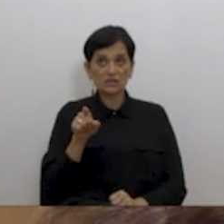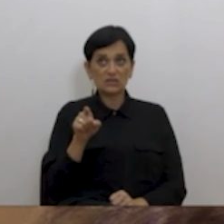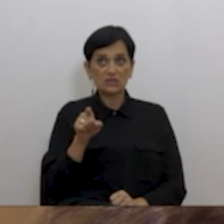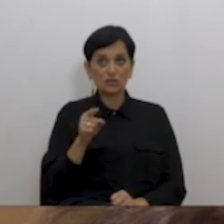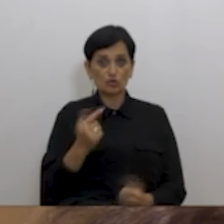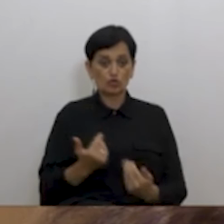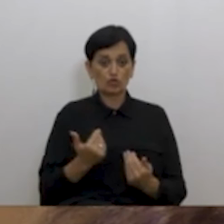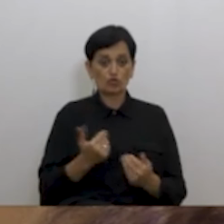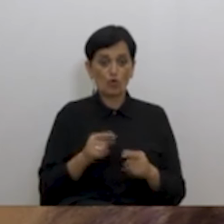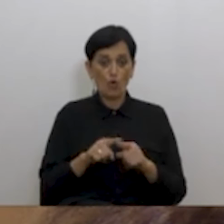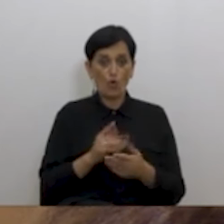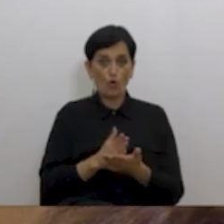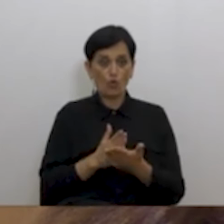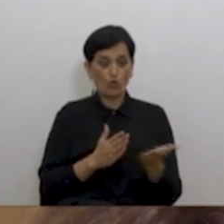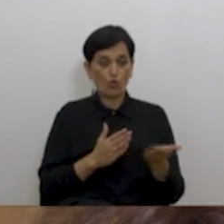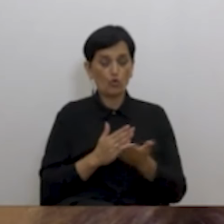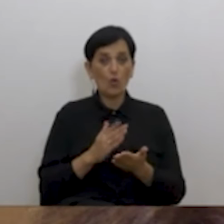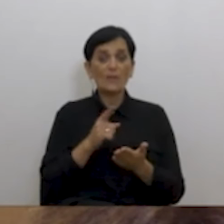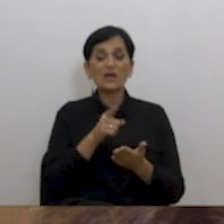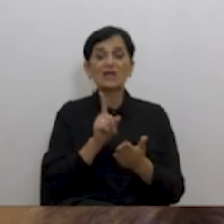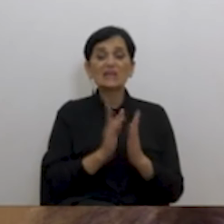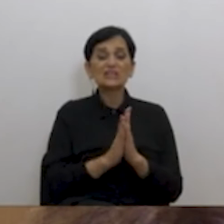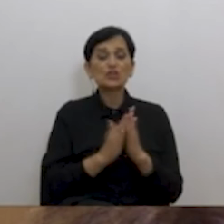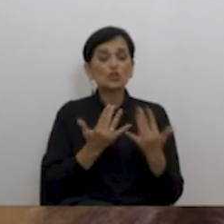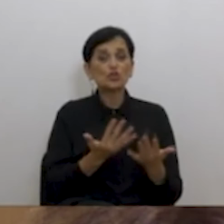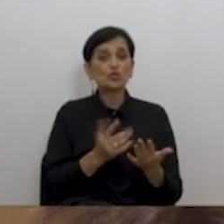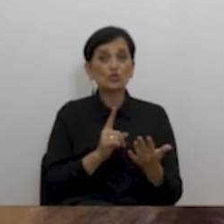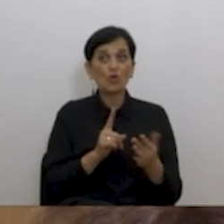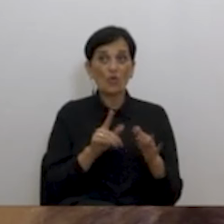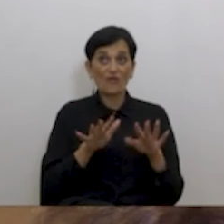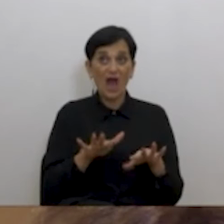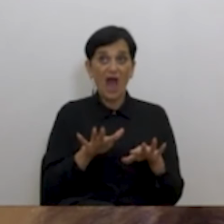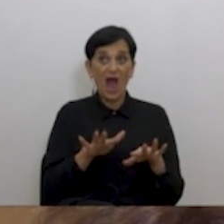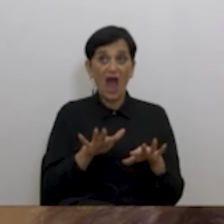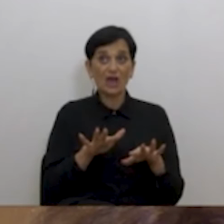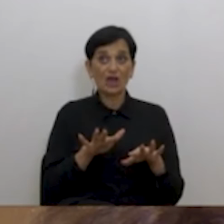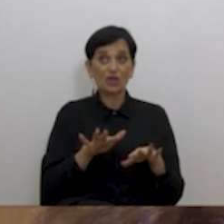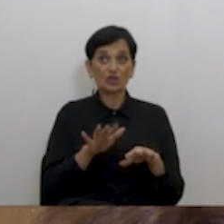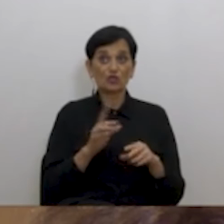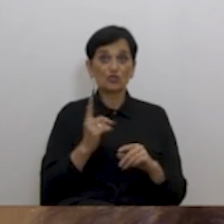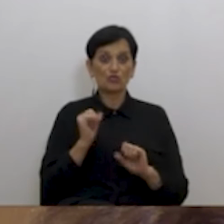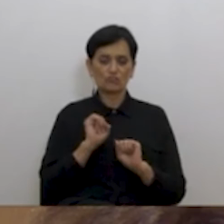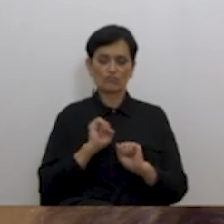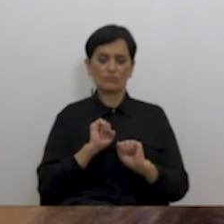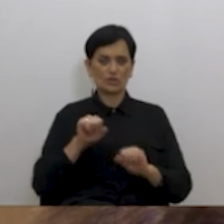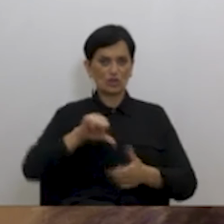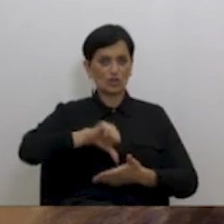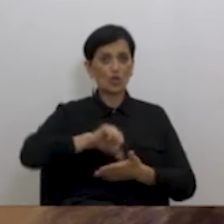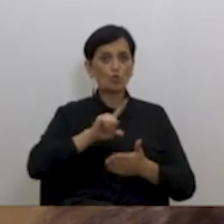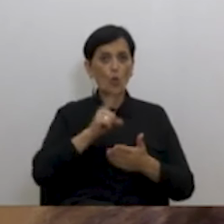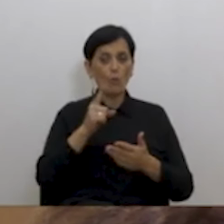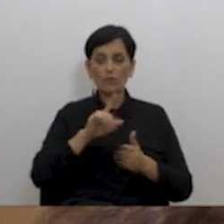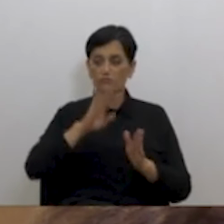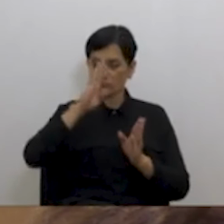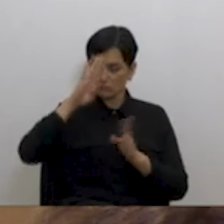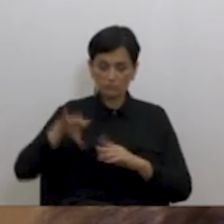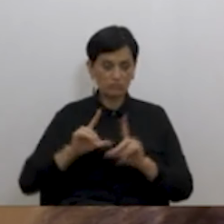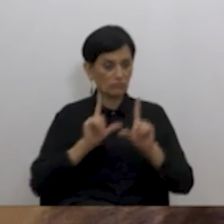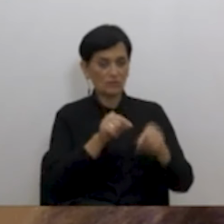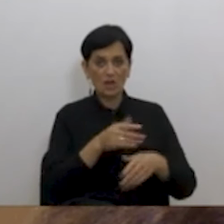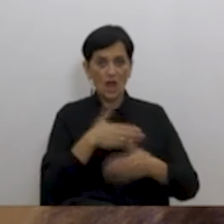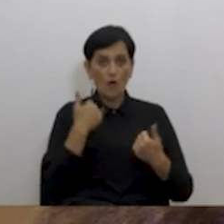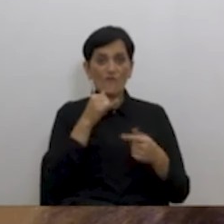ამყოფებს და ისეთ რა სიტყვაა ისინი რომ ადგილობრივი გუშაგება დარჩენ და არ მოუწიოთ მათ წამოსვლა. ვერ